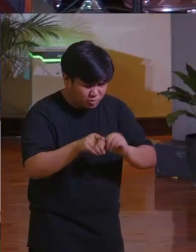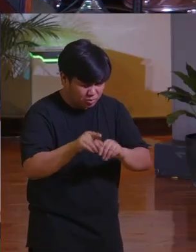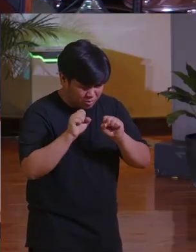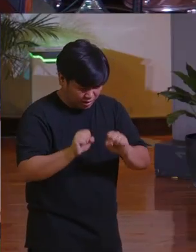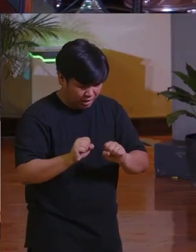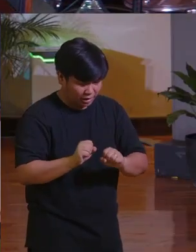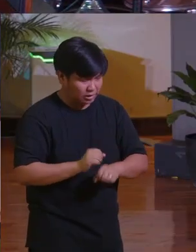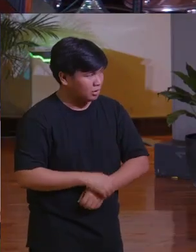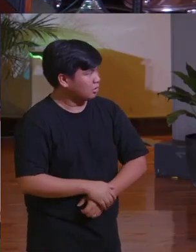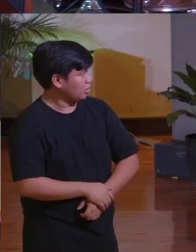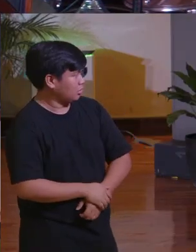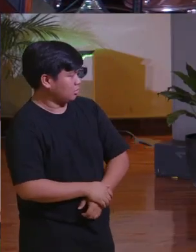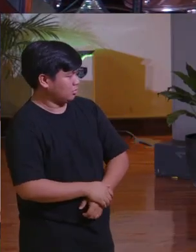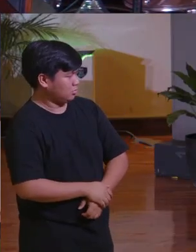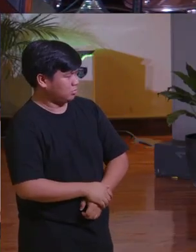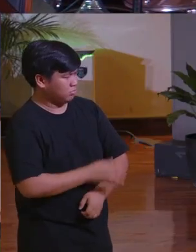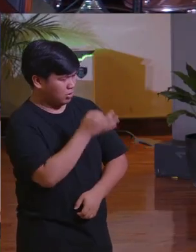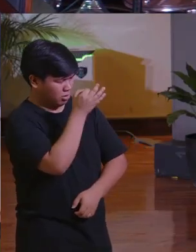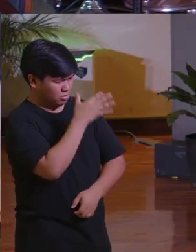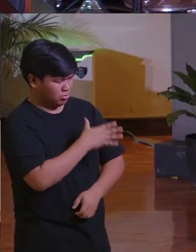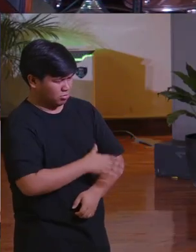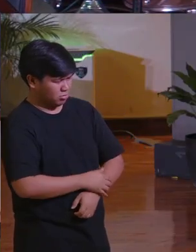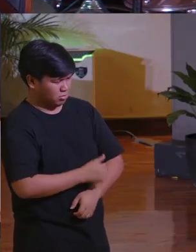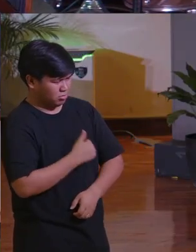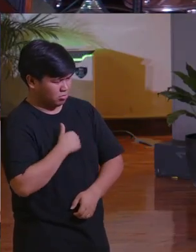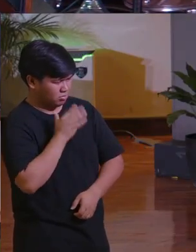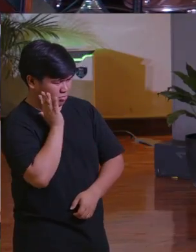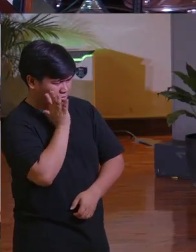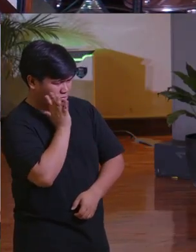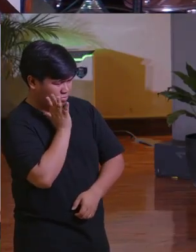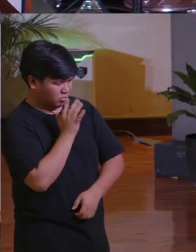Sabi niyo, Pastor, hindi po ako magaling magsalita.